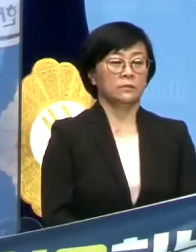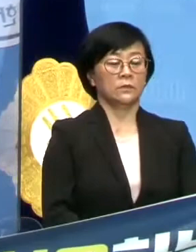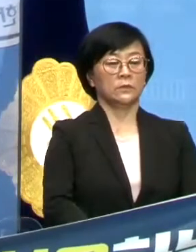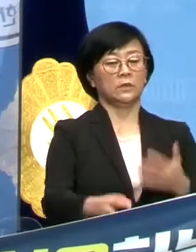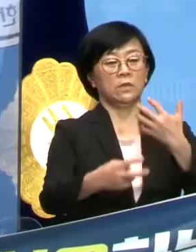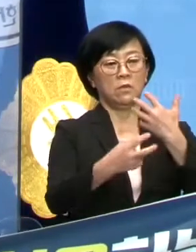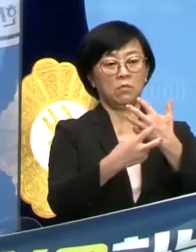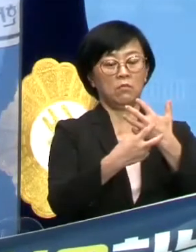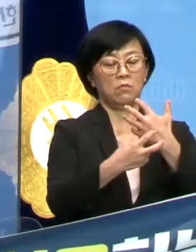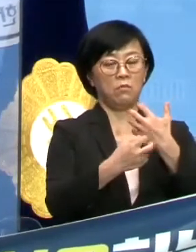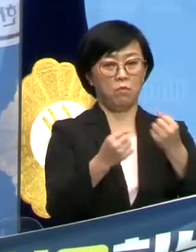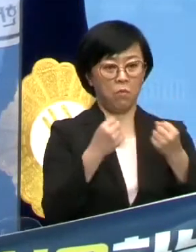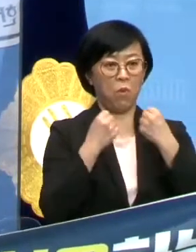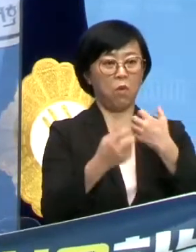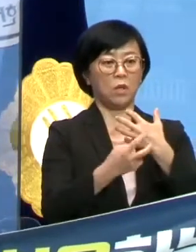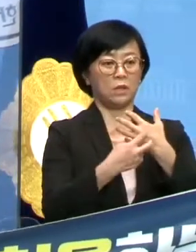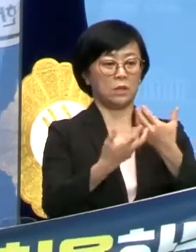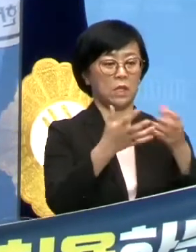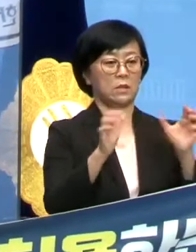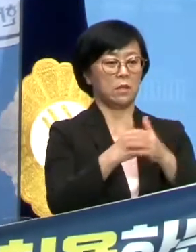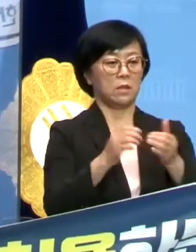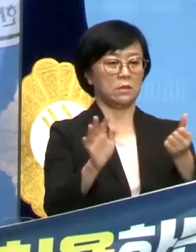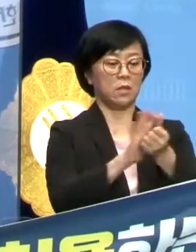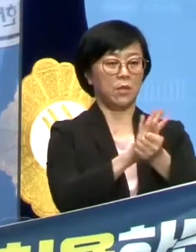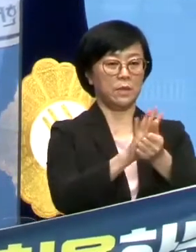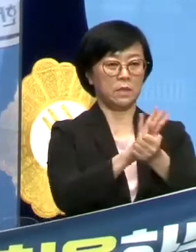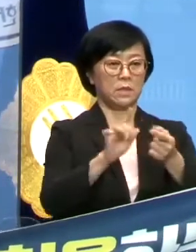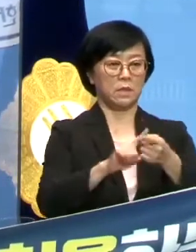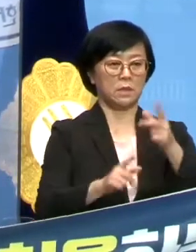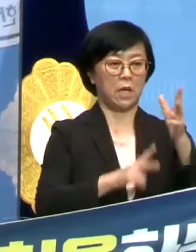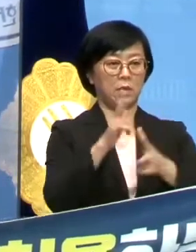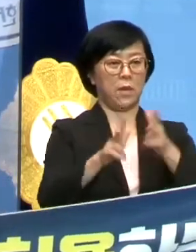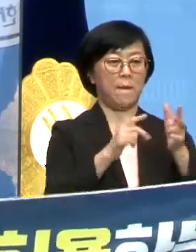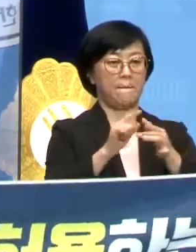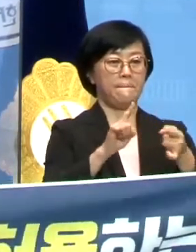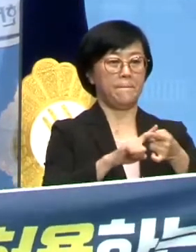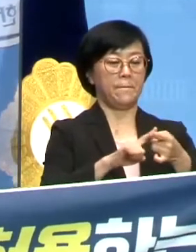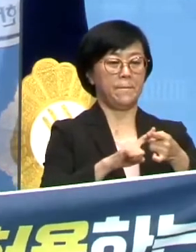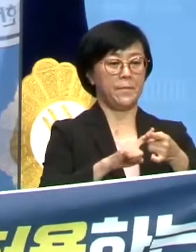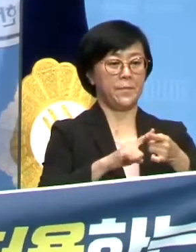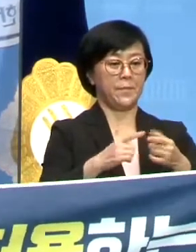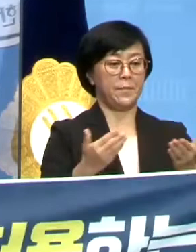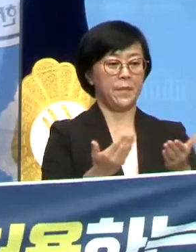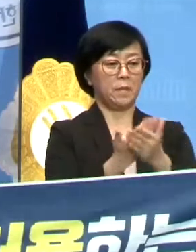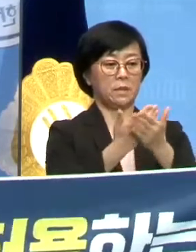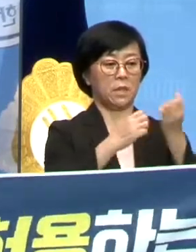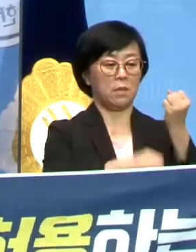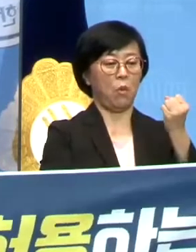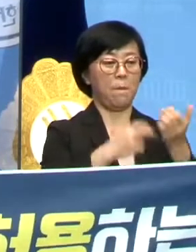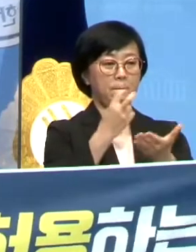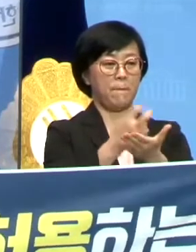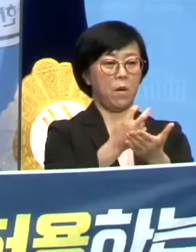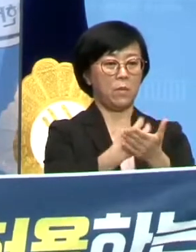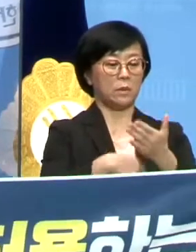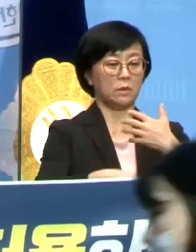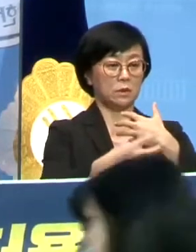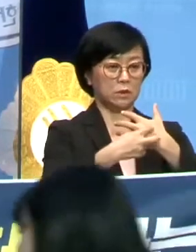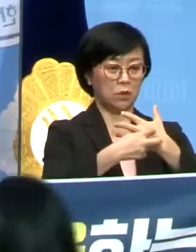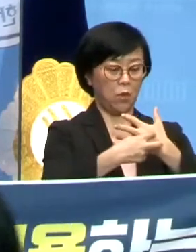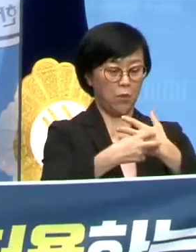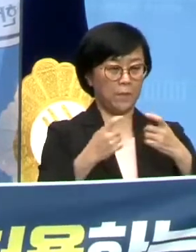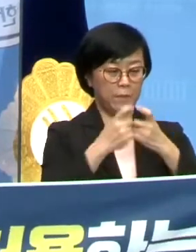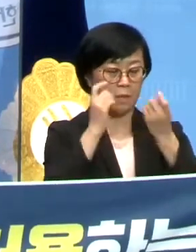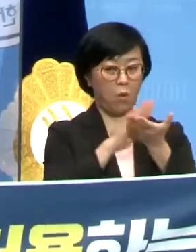보건의료단체연합 전체 아닙니다 서비스 산업 발전 기본법 은 사회 공공서비스 민영화 법 이면서 동시에 의로운 영화